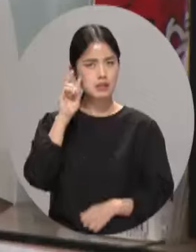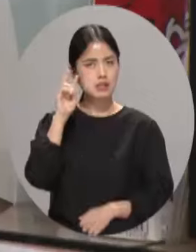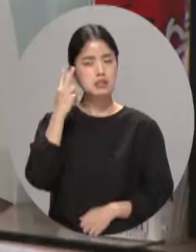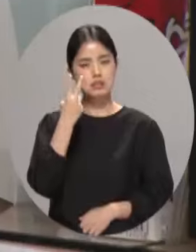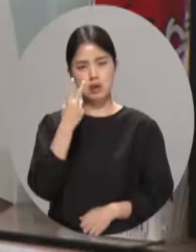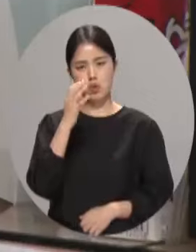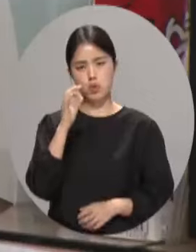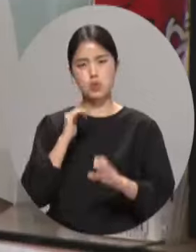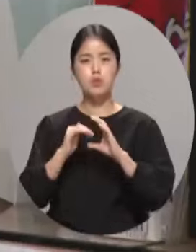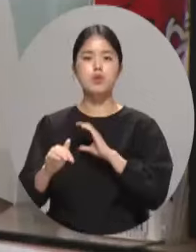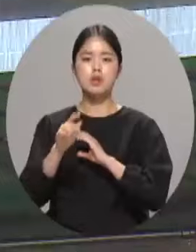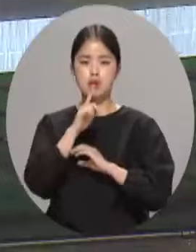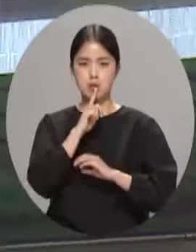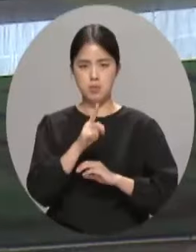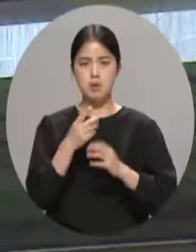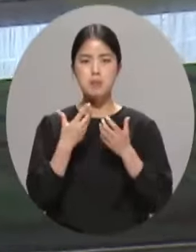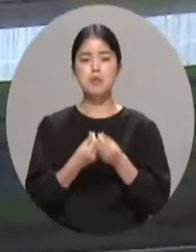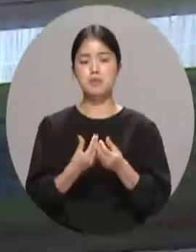궁색한 변명입니다.